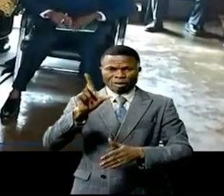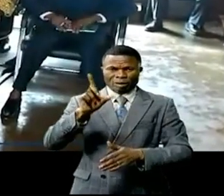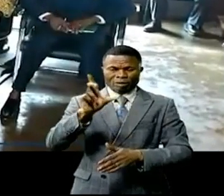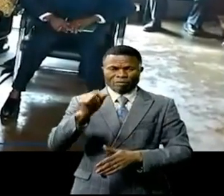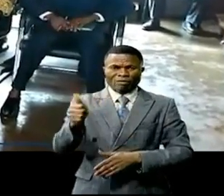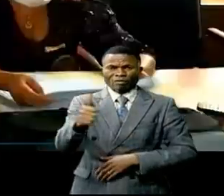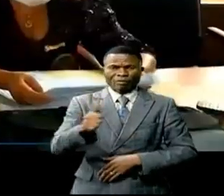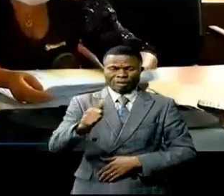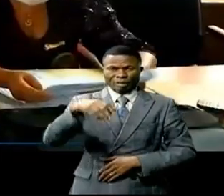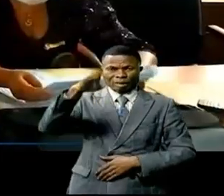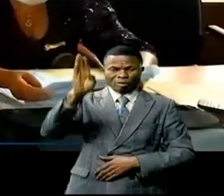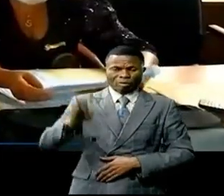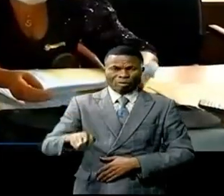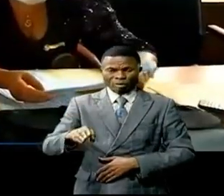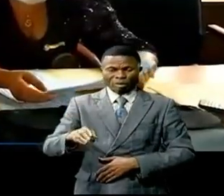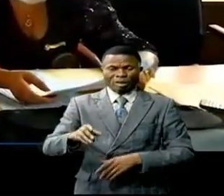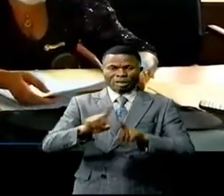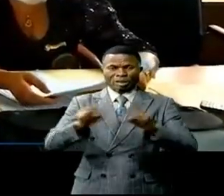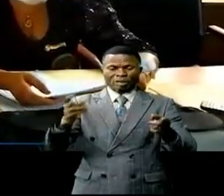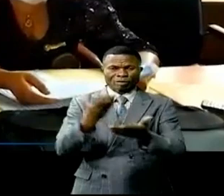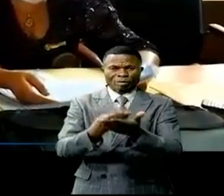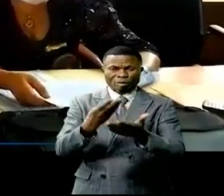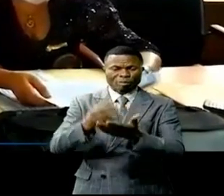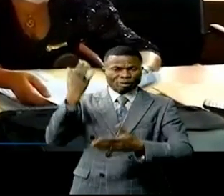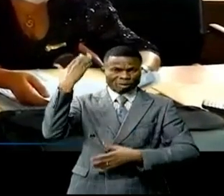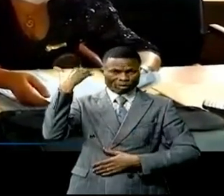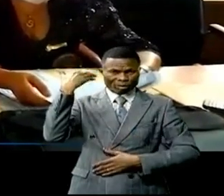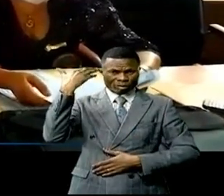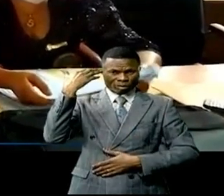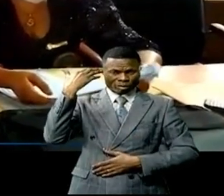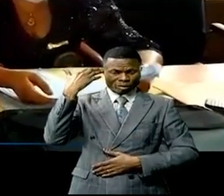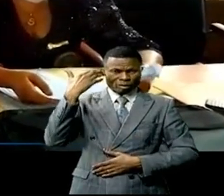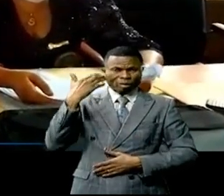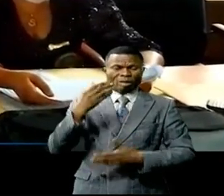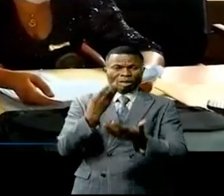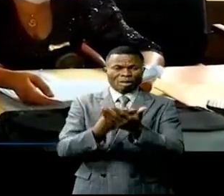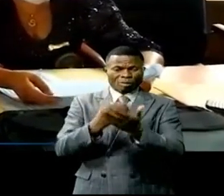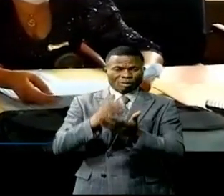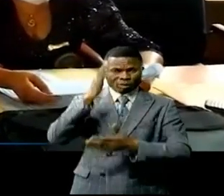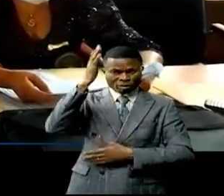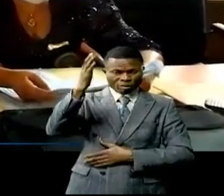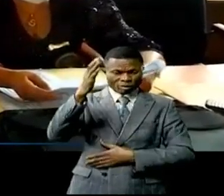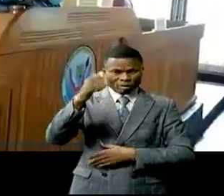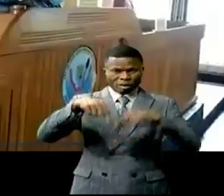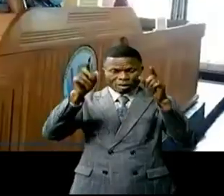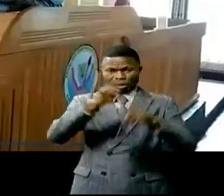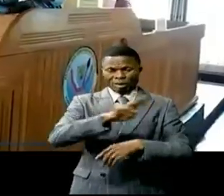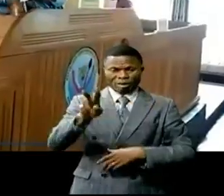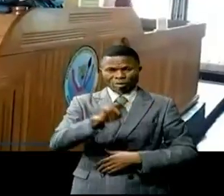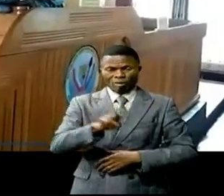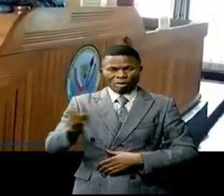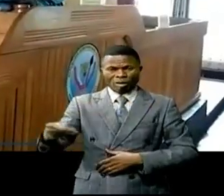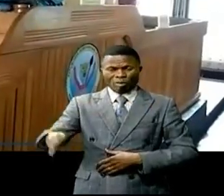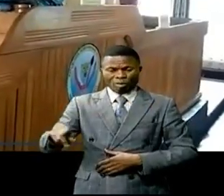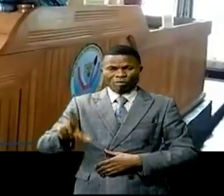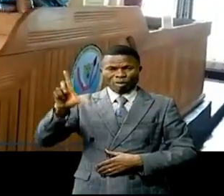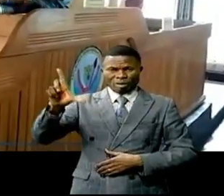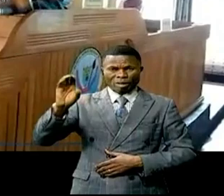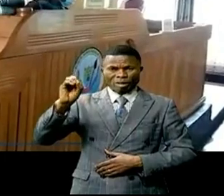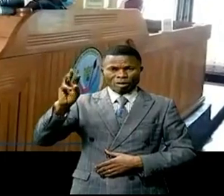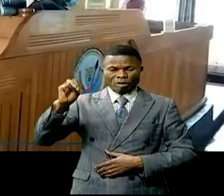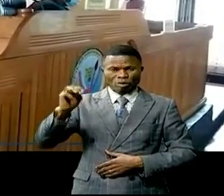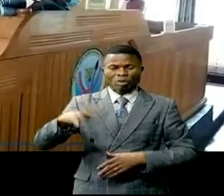38,21% par rapport au budget de l'exercice précédent, le projet de dit budgétaire exercice 2022 de la province de Lomami vient